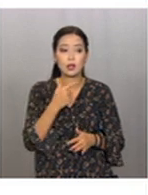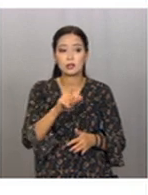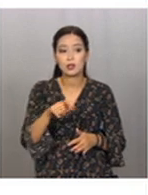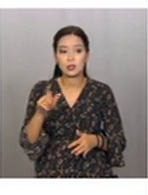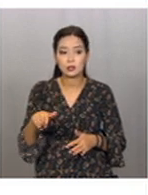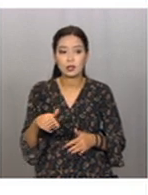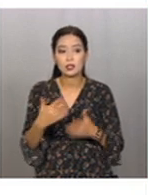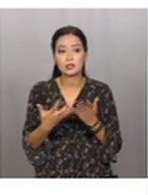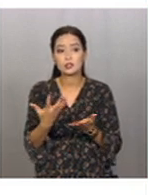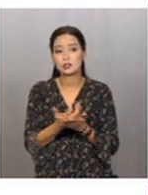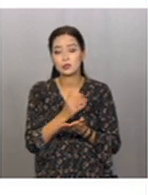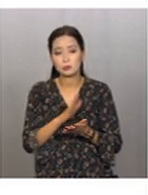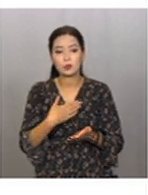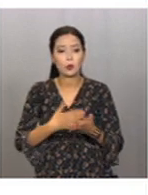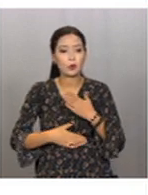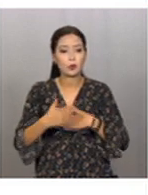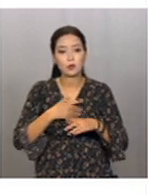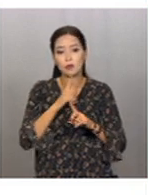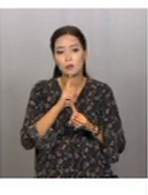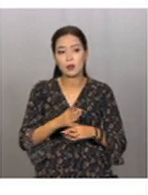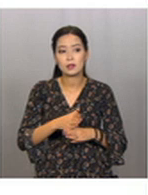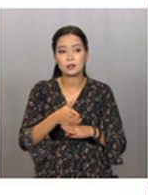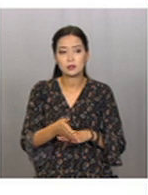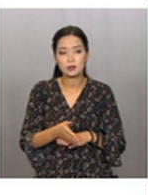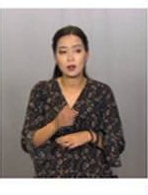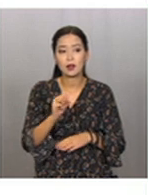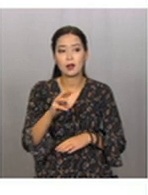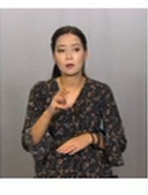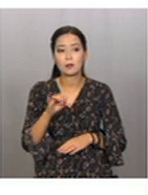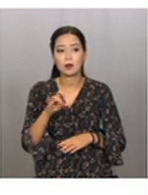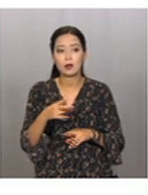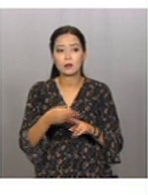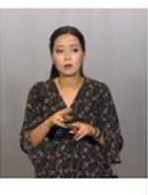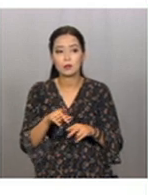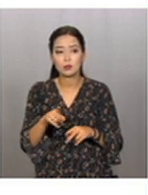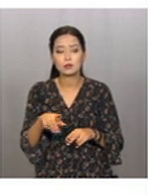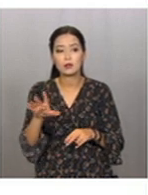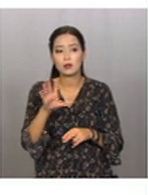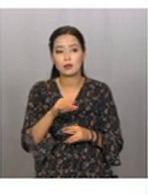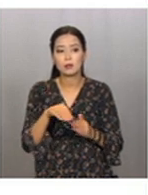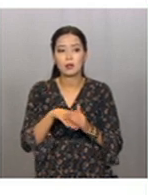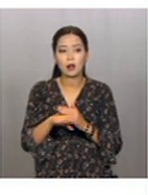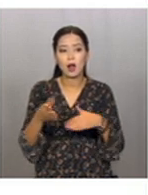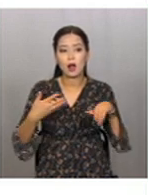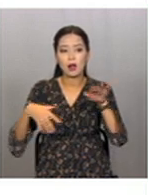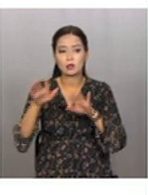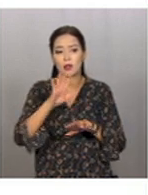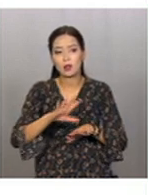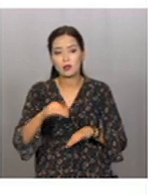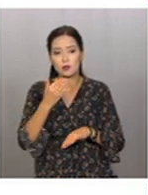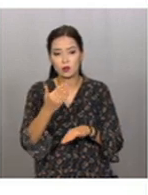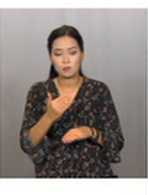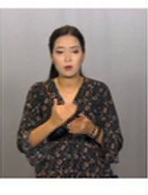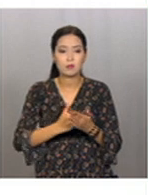жеңбесем қуанбаймын келгеніме. Ақмарал осы жолы жығылмай кет, Алтайдың душар болдың мергеніне». Сараның